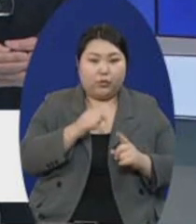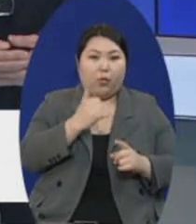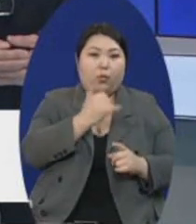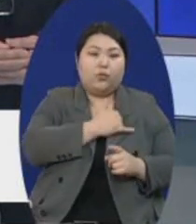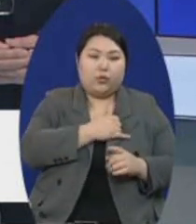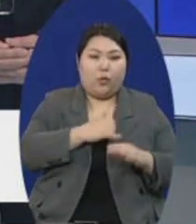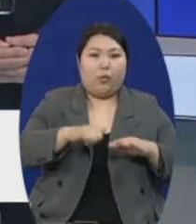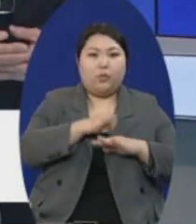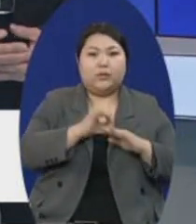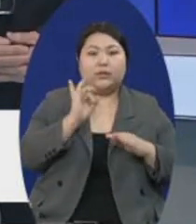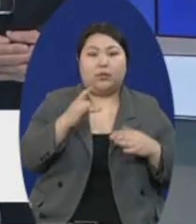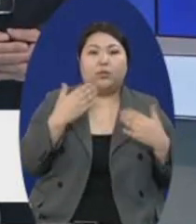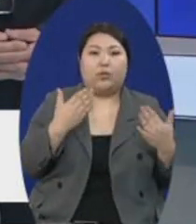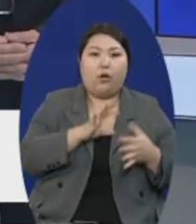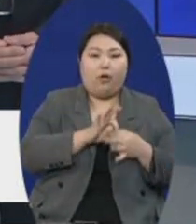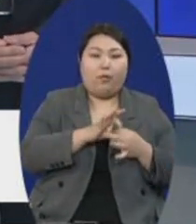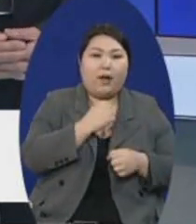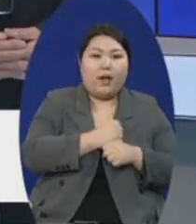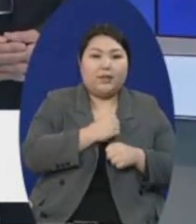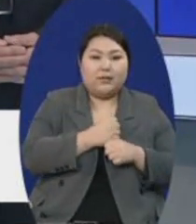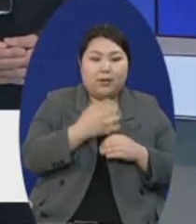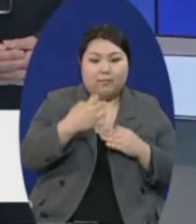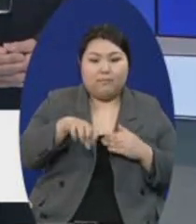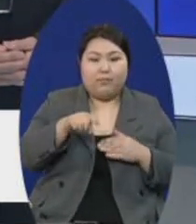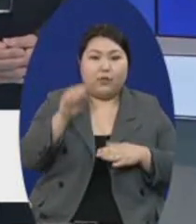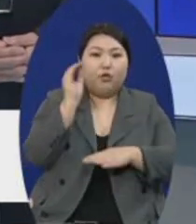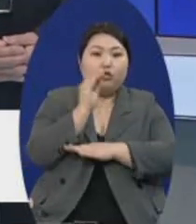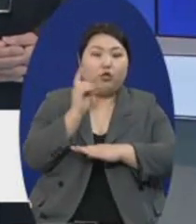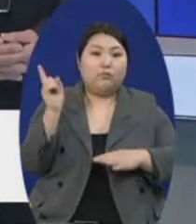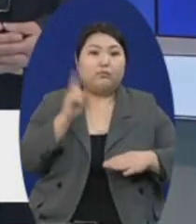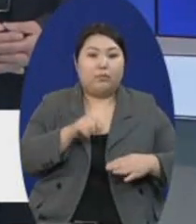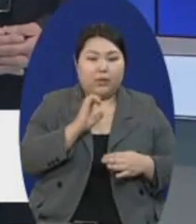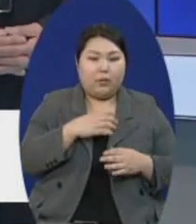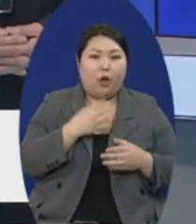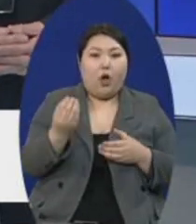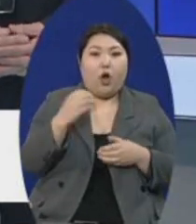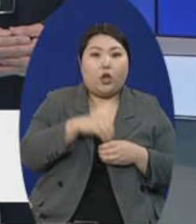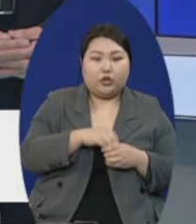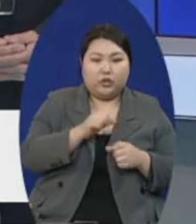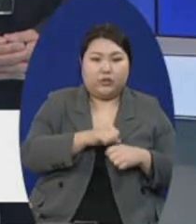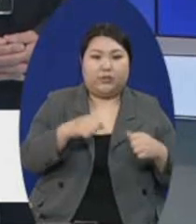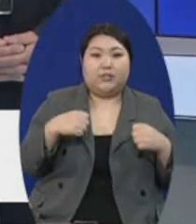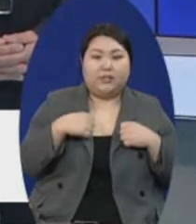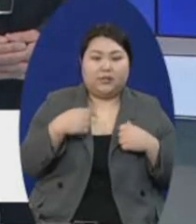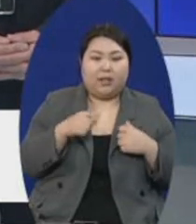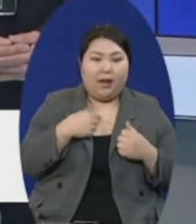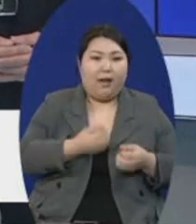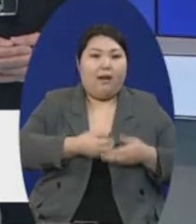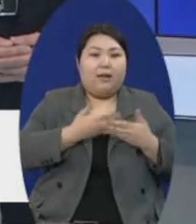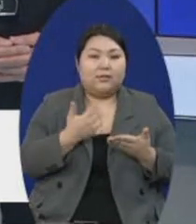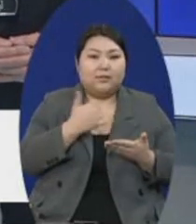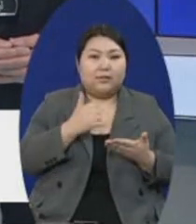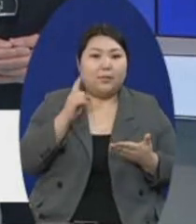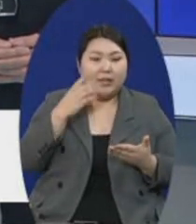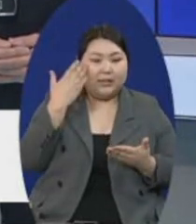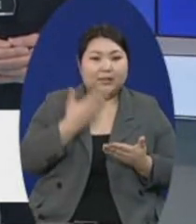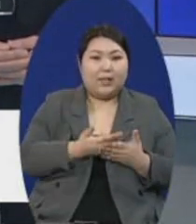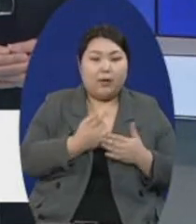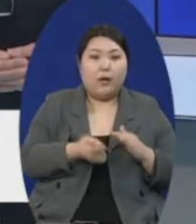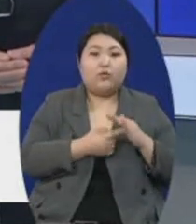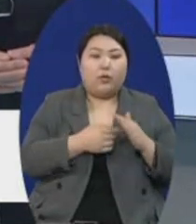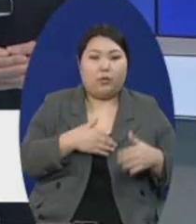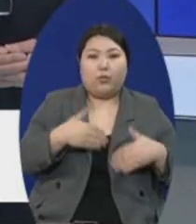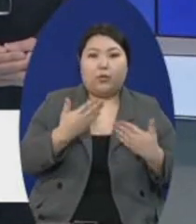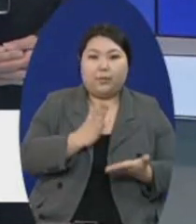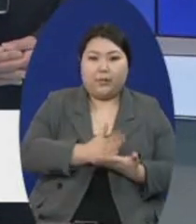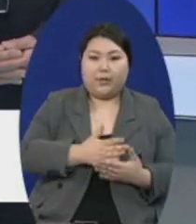удирдлага улсын хурлын холбогдох ажлын эсхийн нөлөөлөл болон оролцогч иргэдийн одоо гаргасан зарим санал байр сууриас илэрхийлж